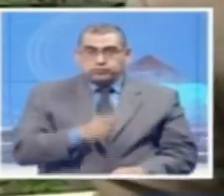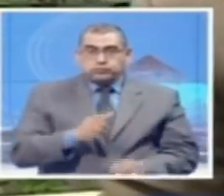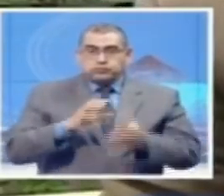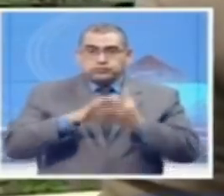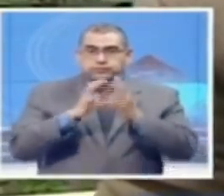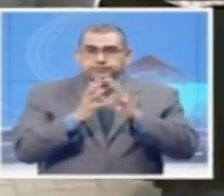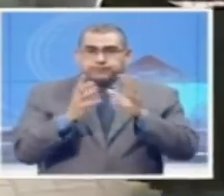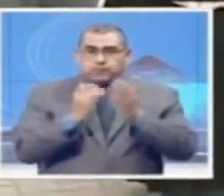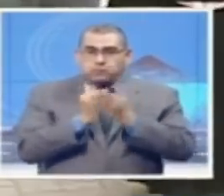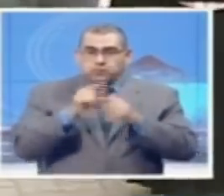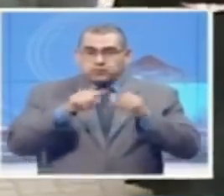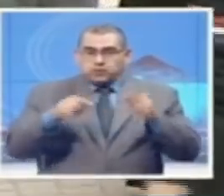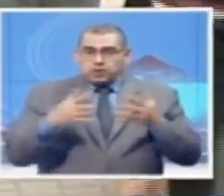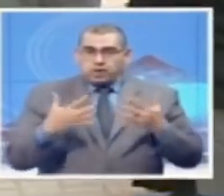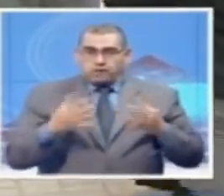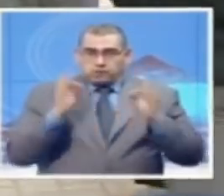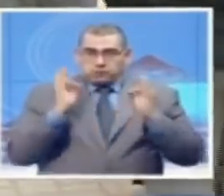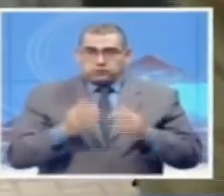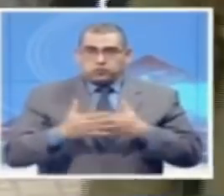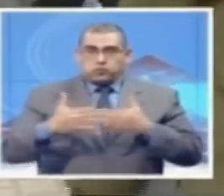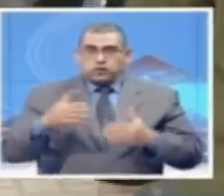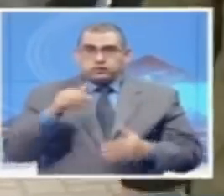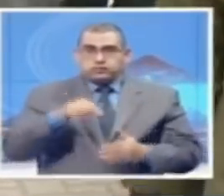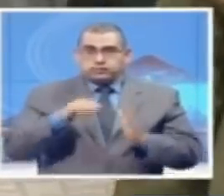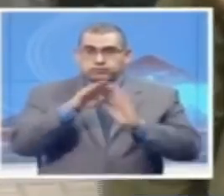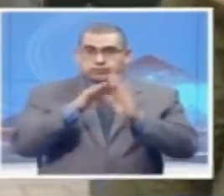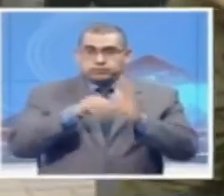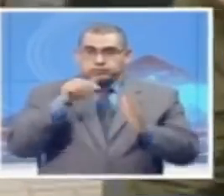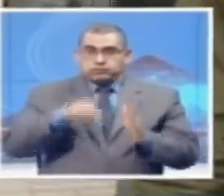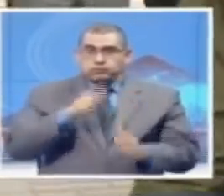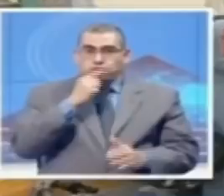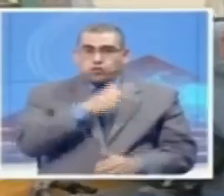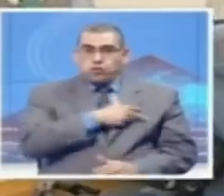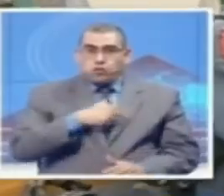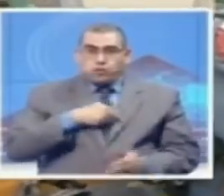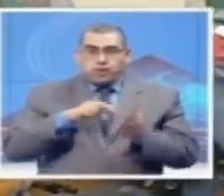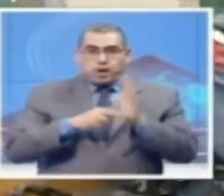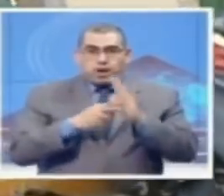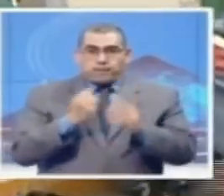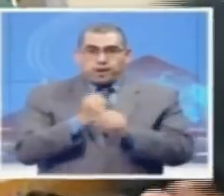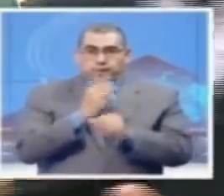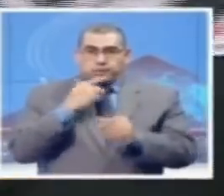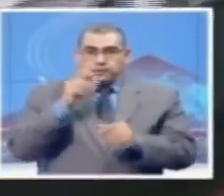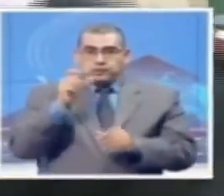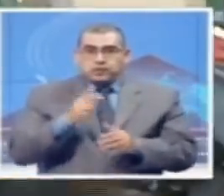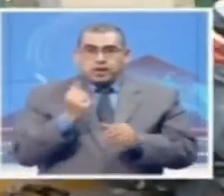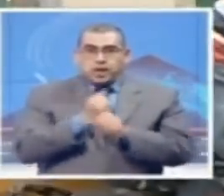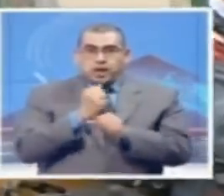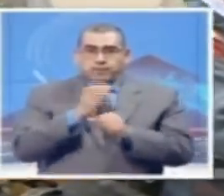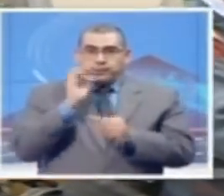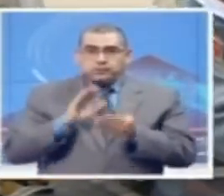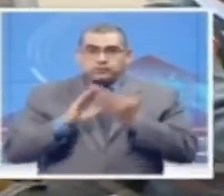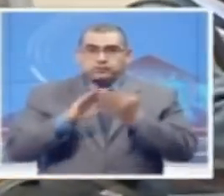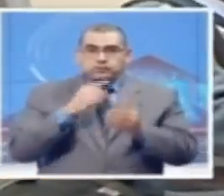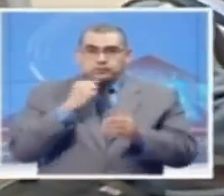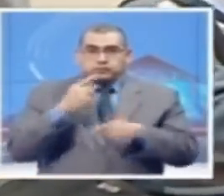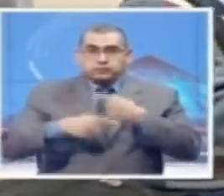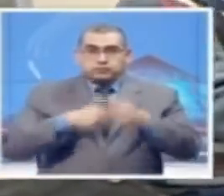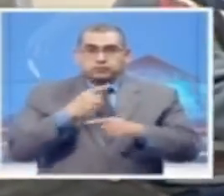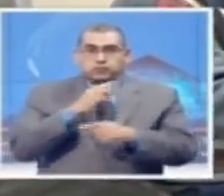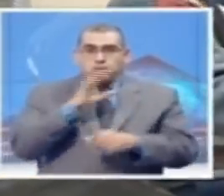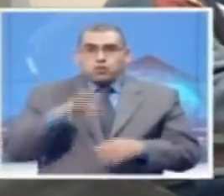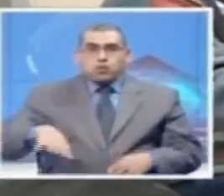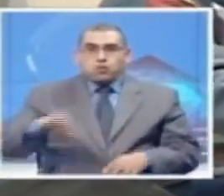داخل الفصول كويسة جدا. إجراءات وفرتها الدولة من جانبها لعودة العملية التعليمية تحتم على